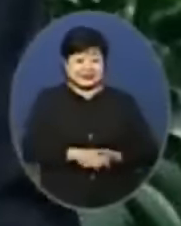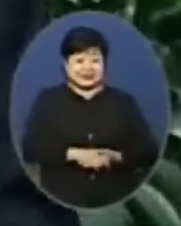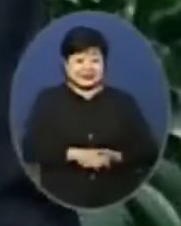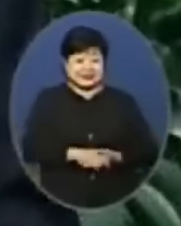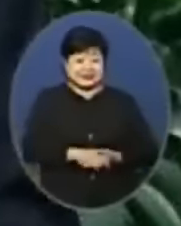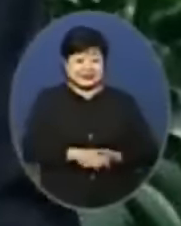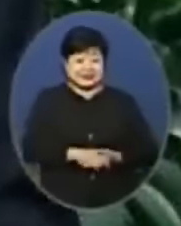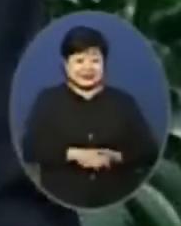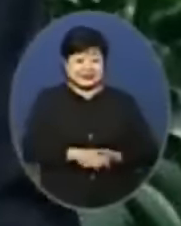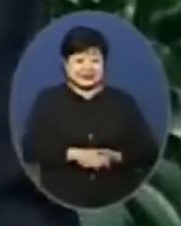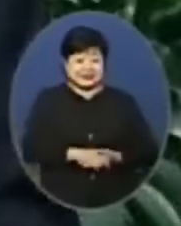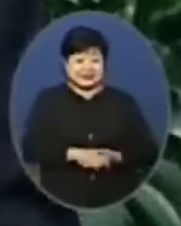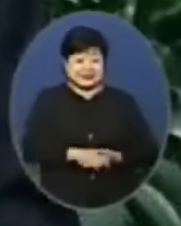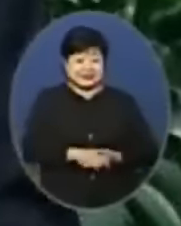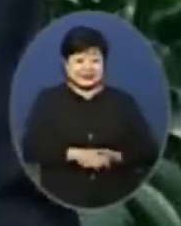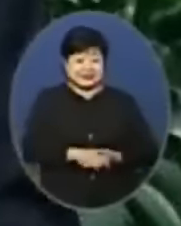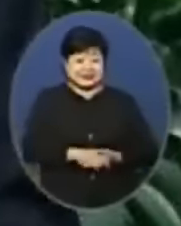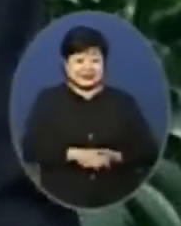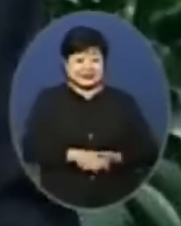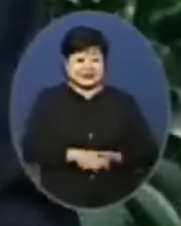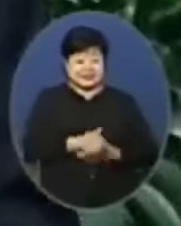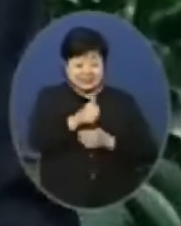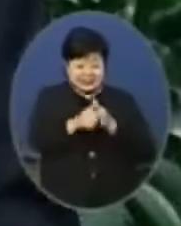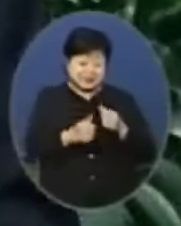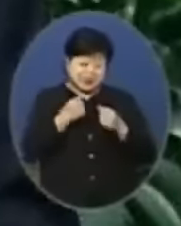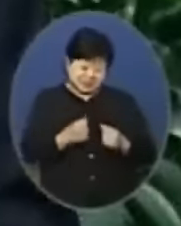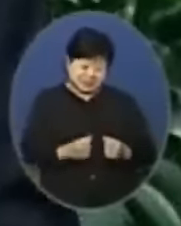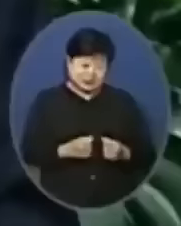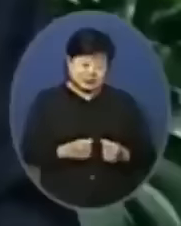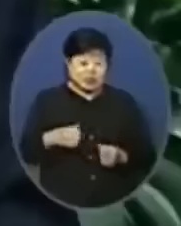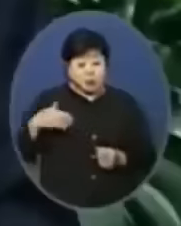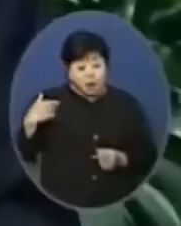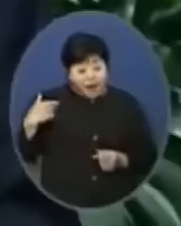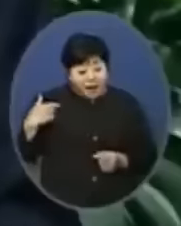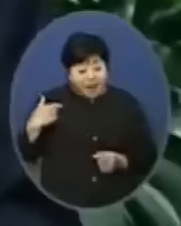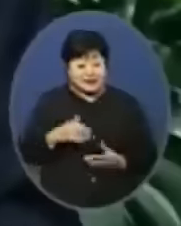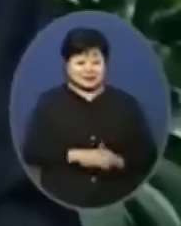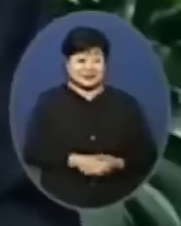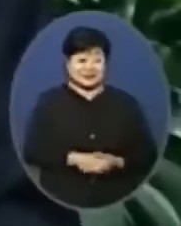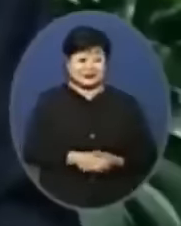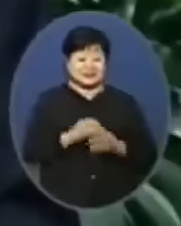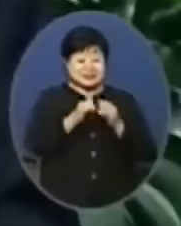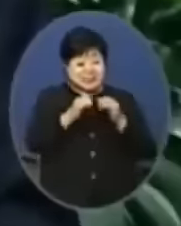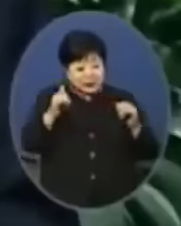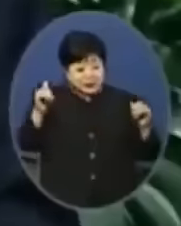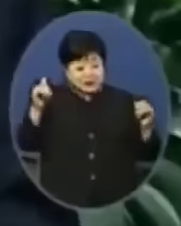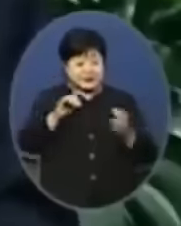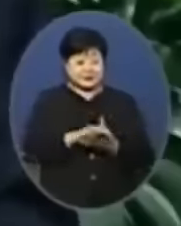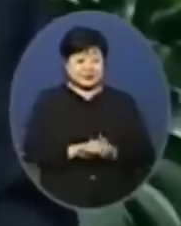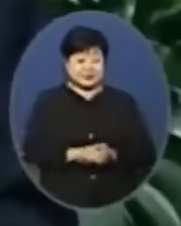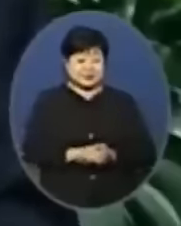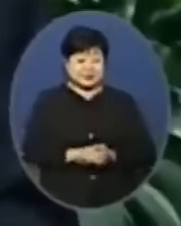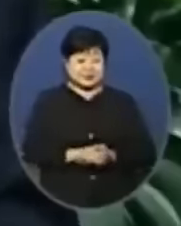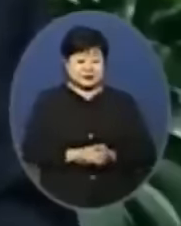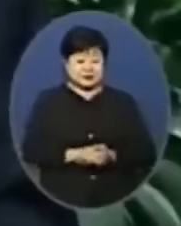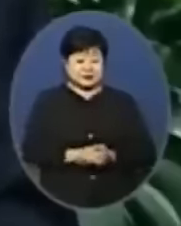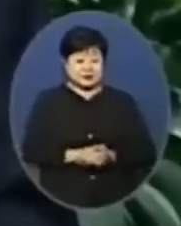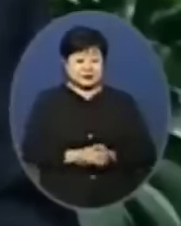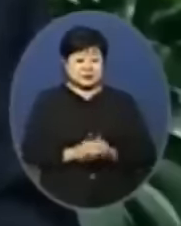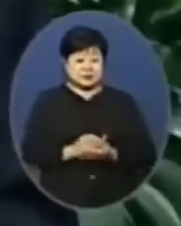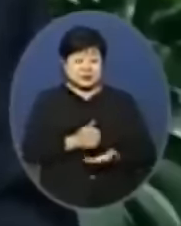하나님이 계신 것도 알지 못합니다. 하나님이 계신 것도 알지 못합니다. 사람들은